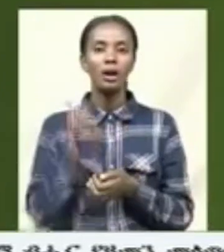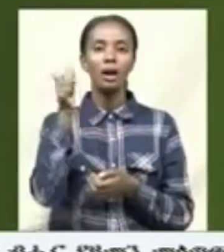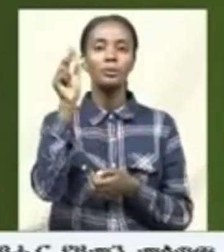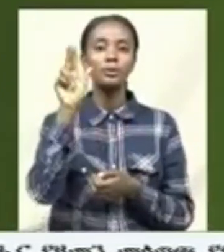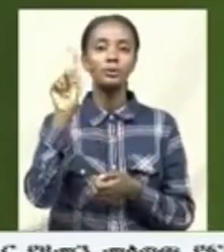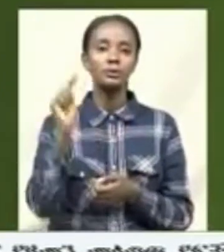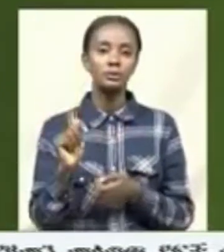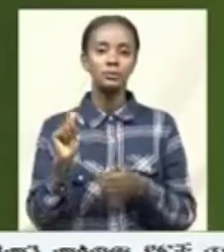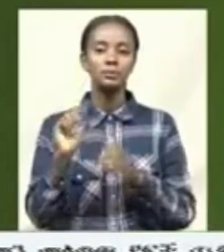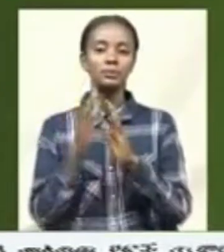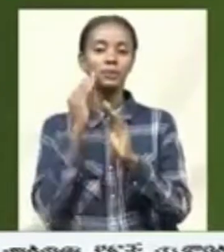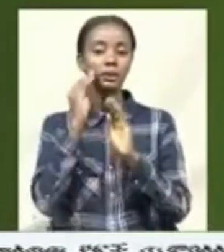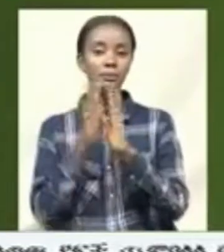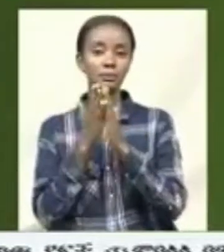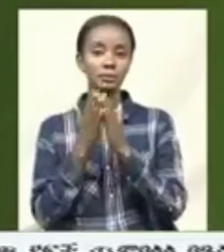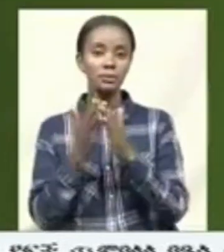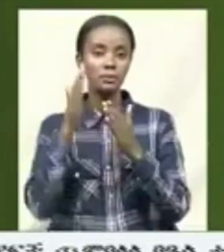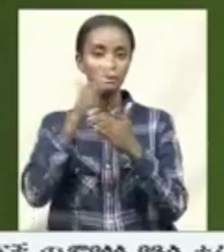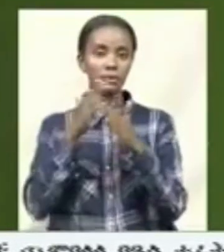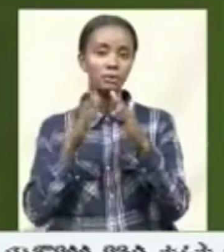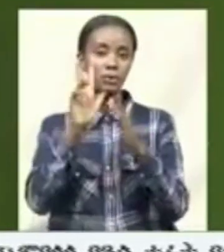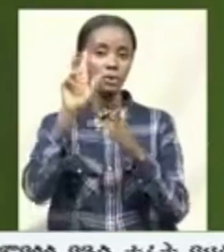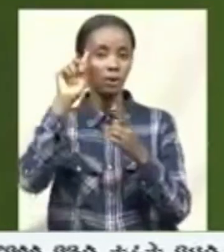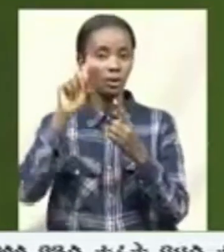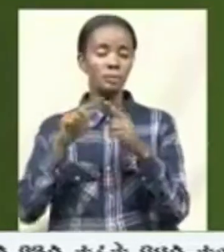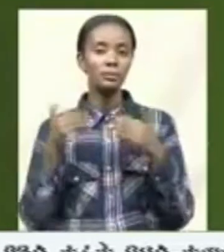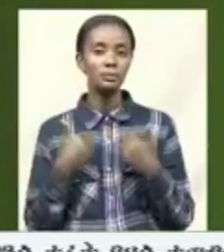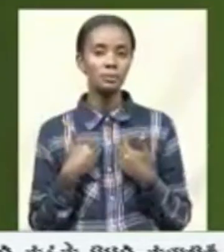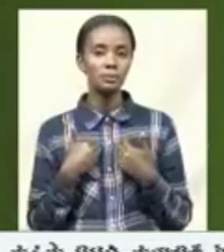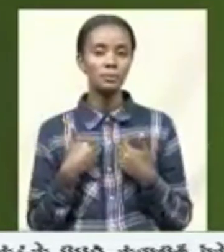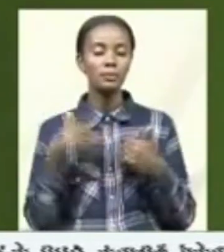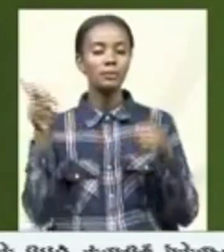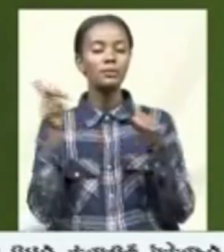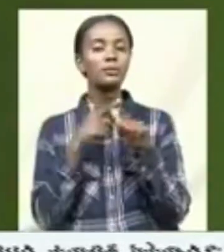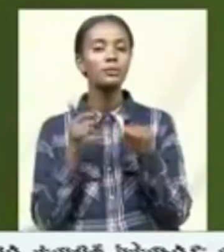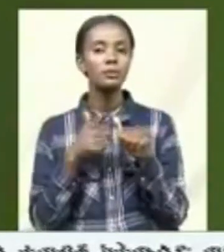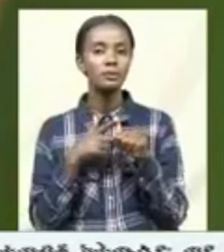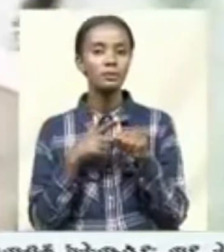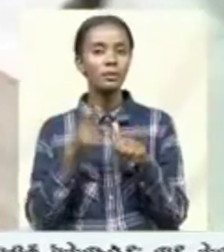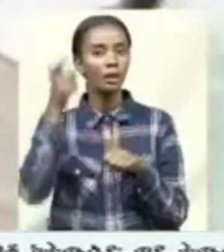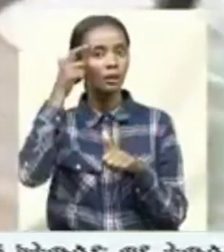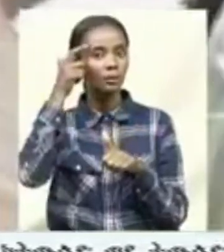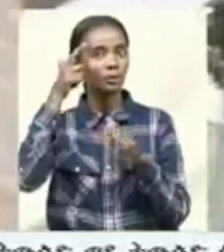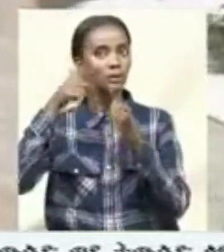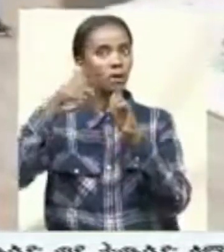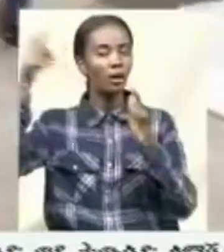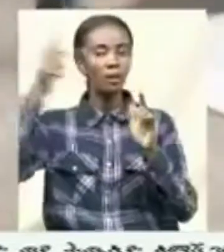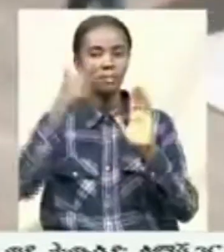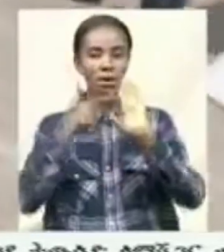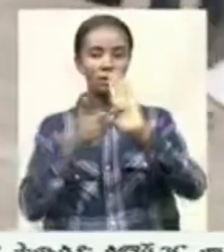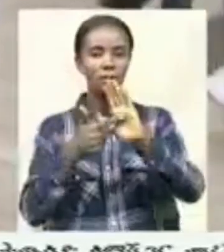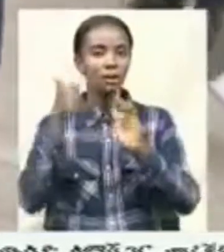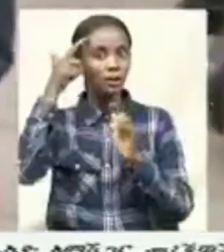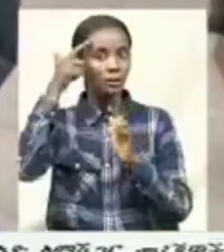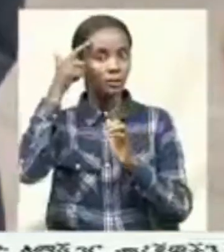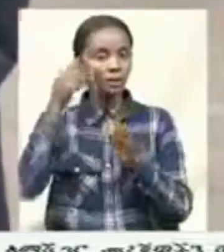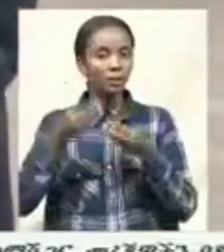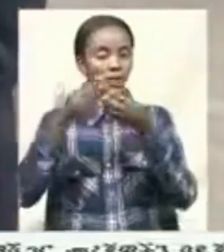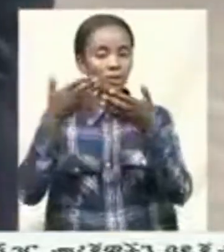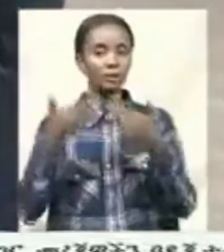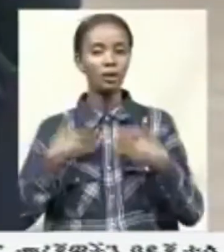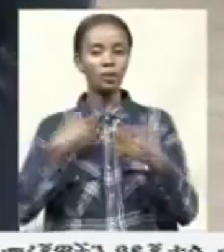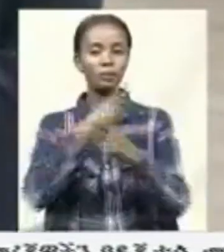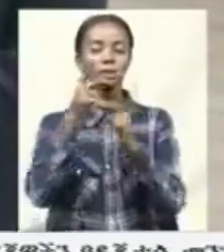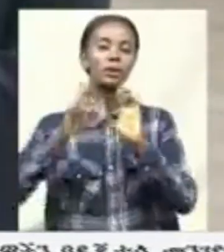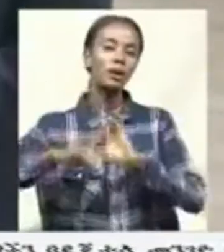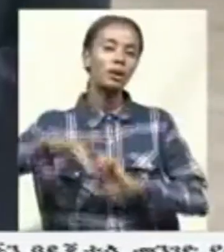መጻሕፍት ሲገነባ 3 ዓላማ ይዞ ነው የተገነባው። አንዱ የእውቀትን ታላቅነት ማሳየት፣ ለእውቀት መሰጠት ያለበትን ቦታ